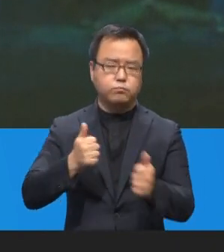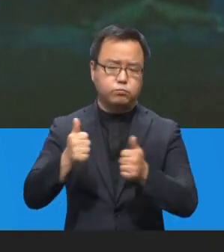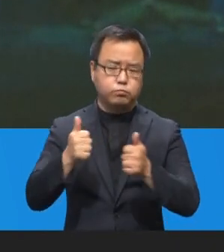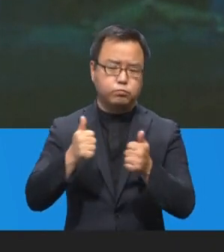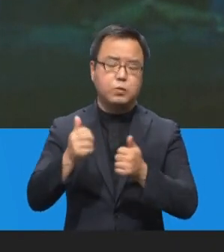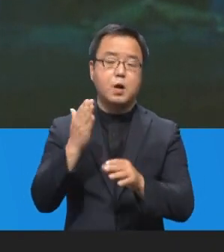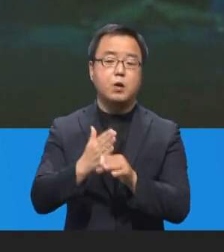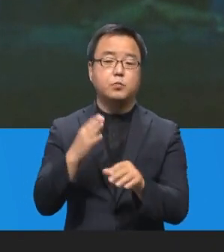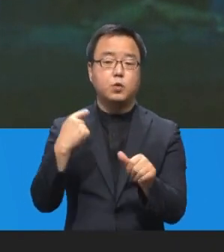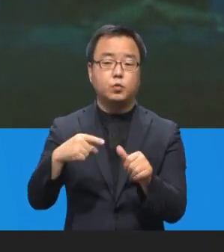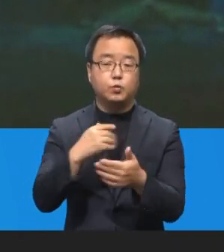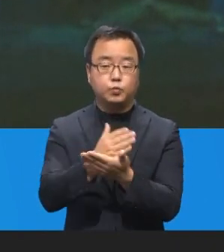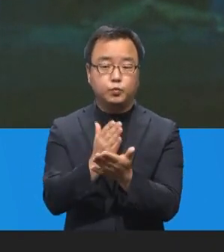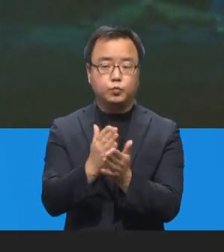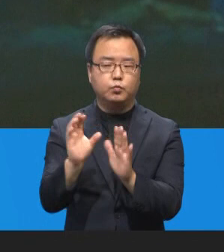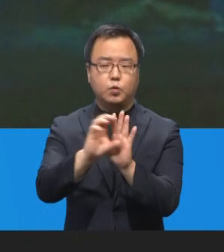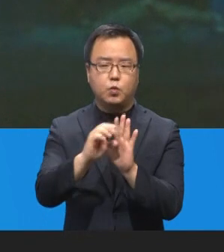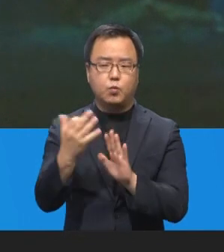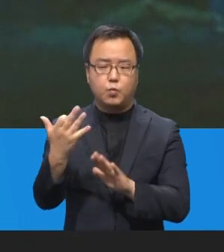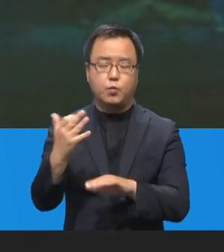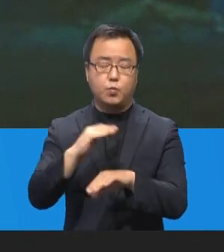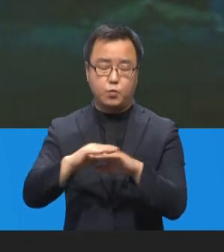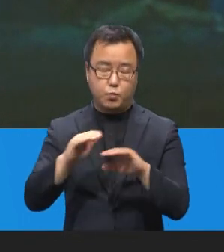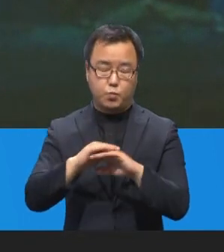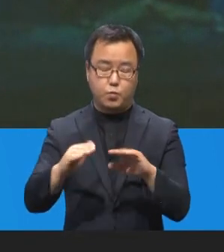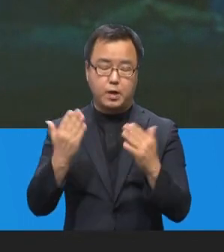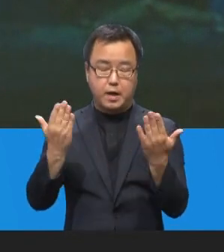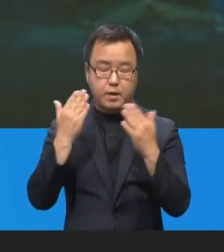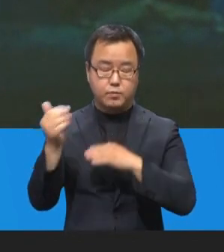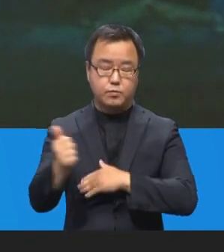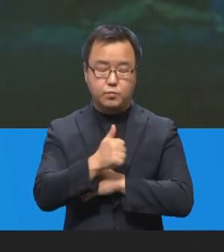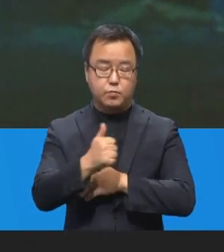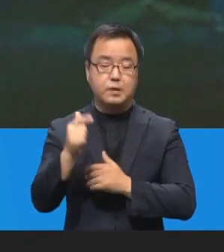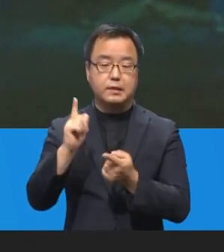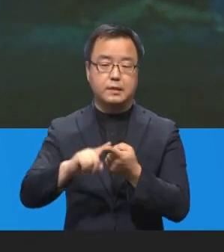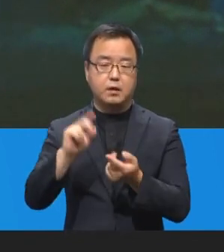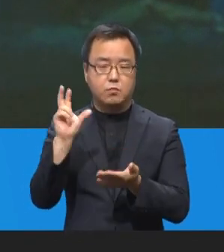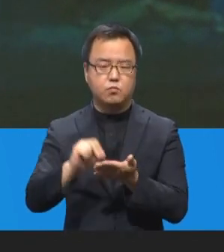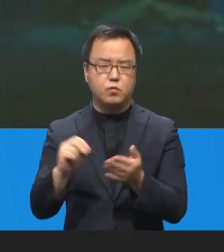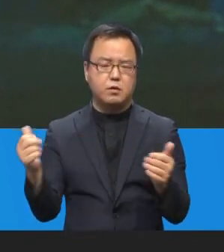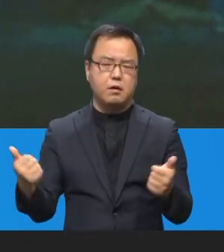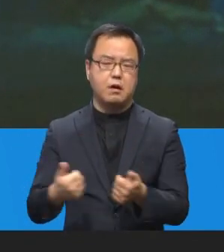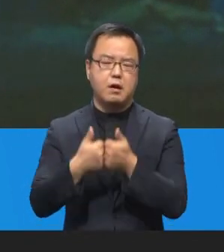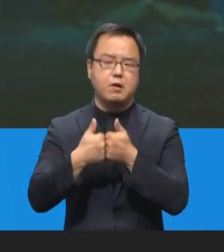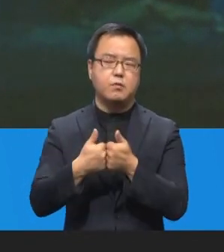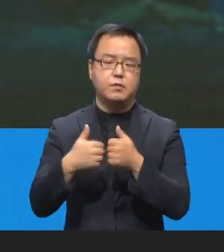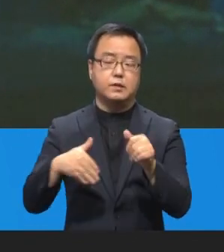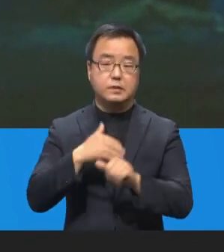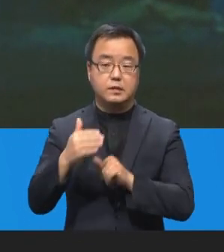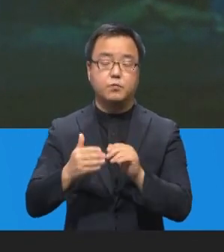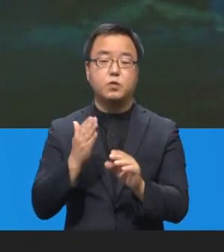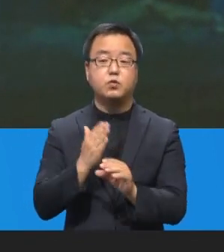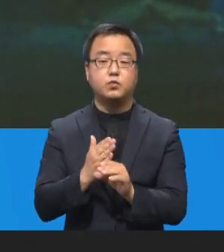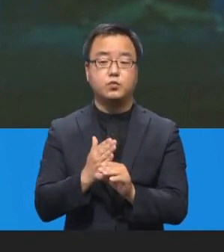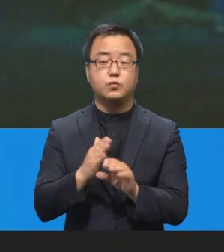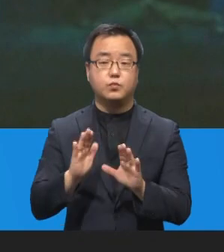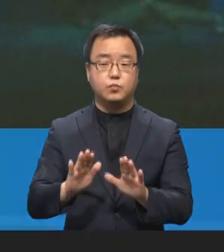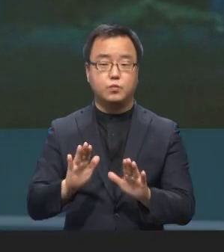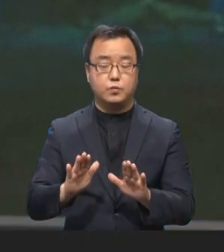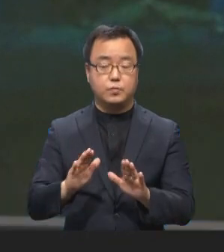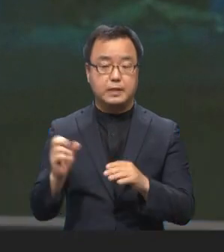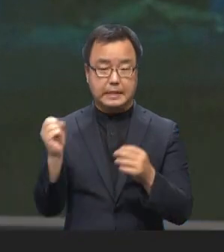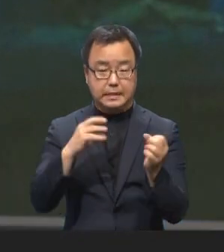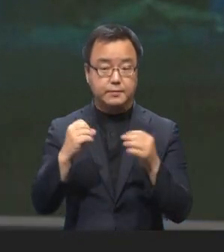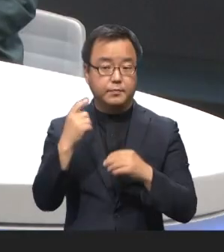교육 분야에선 코로나19의 대응과 등교 재개 문제를 놓고 첨예하게 대립하고 있는데요. 서연아 기자와 자세한 얘기